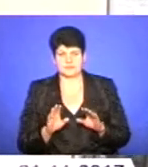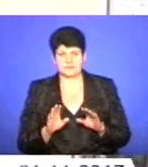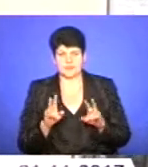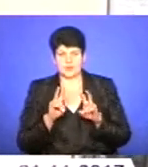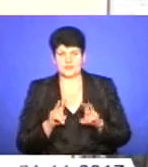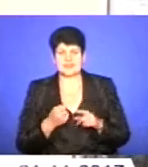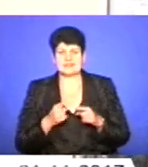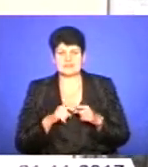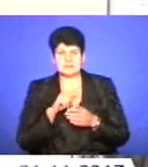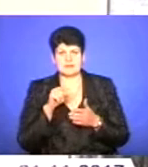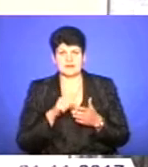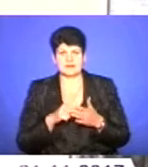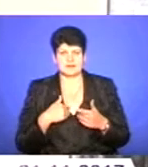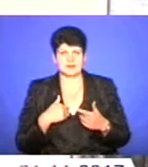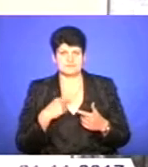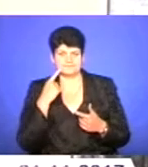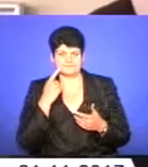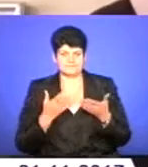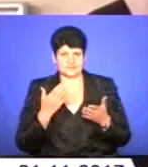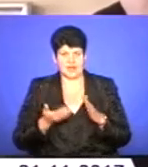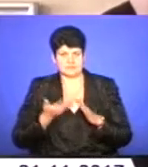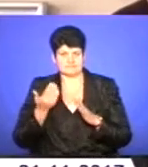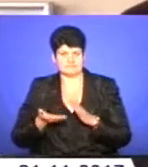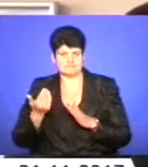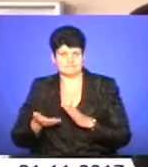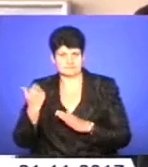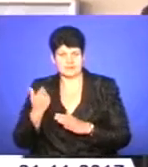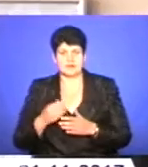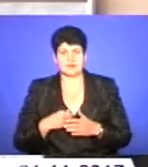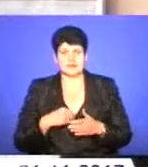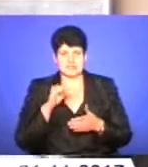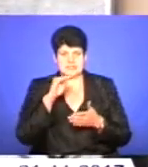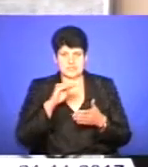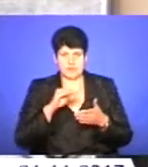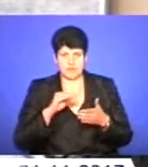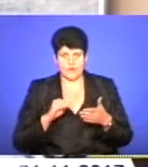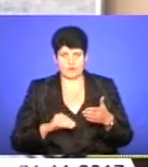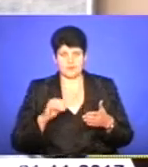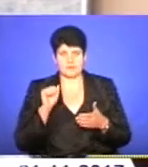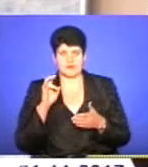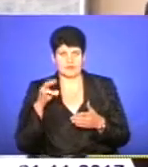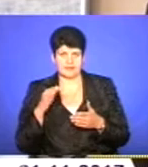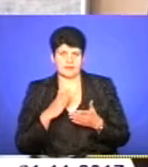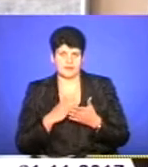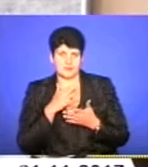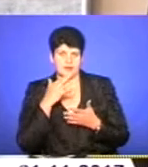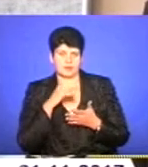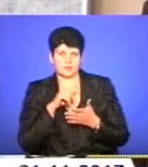Ті питання, які мене дуже смущали, я їх пропускав. Заповнюю анкету, ставлення. Є багато